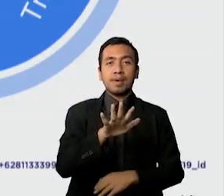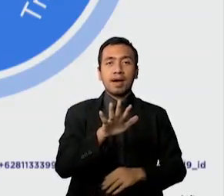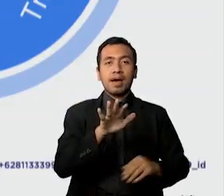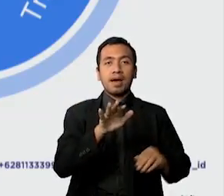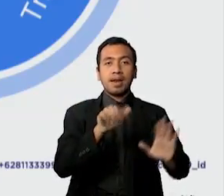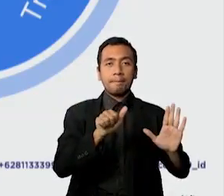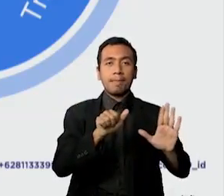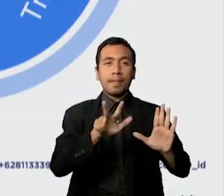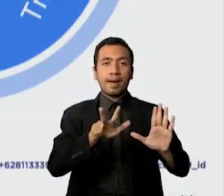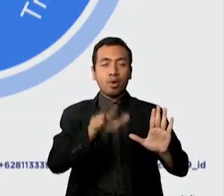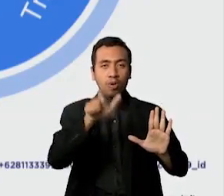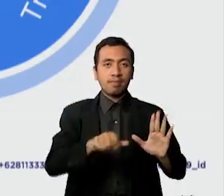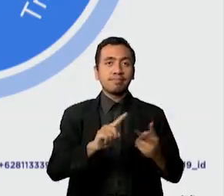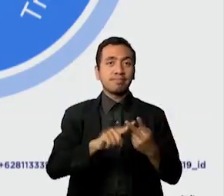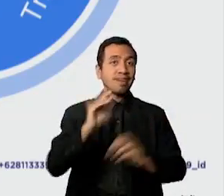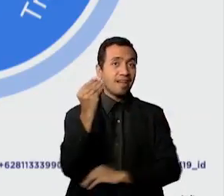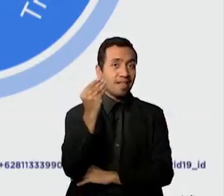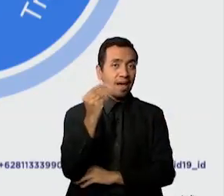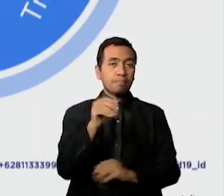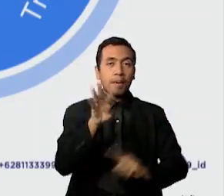16.658, DKI Jakarta